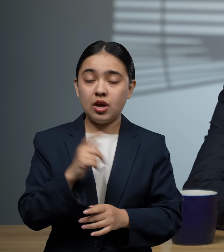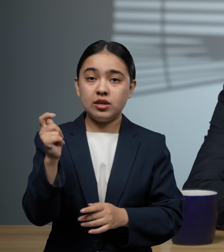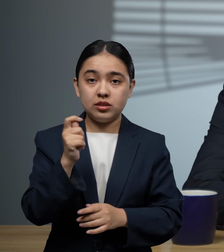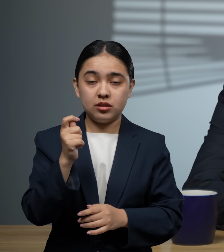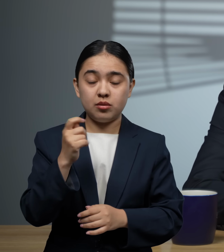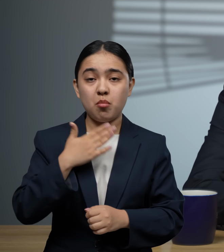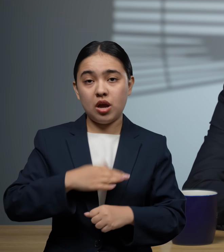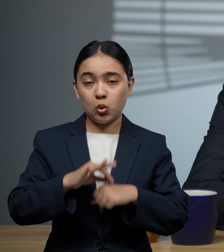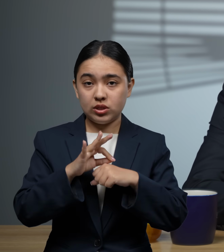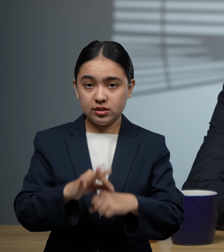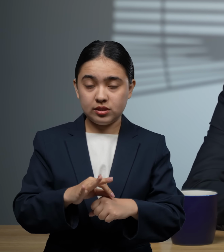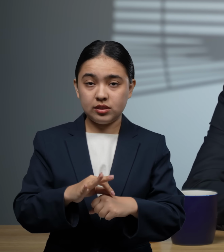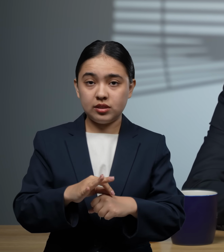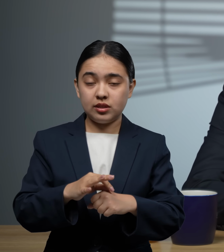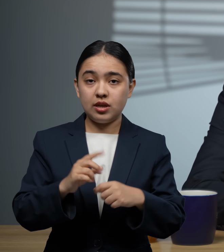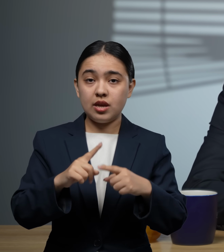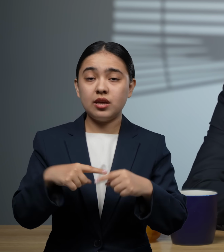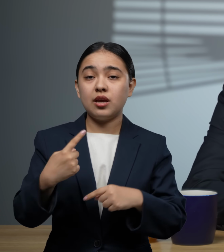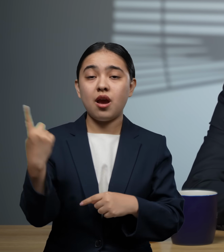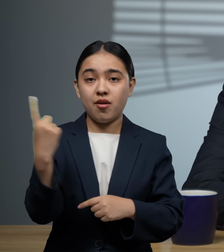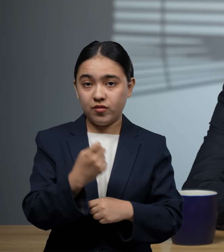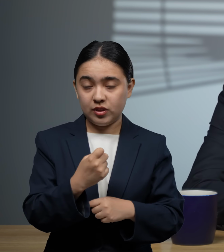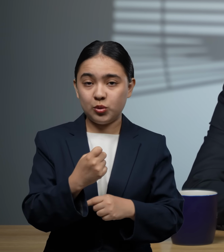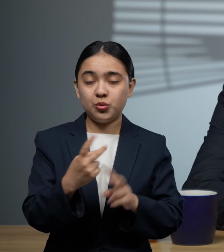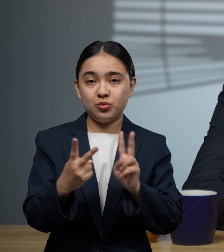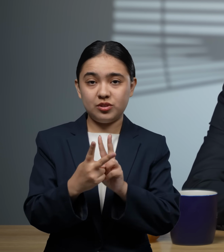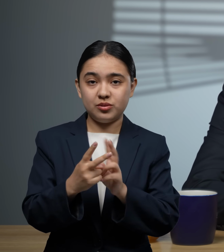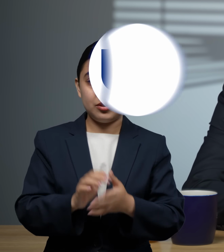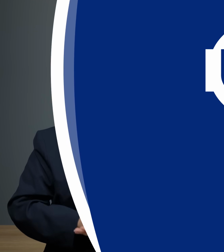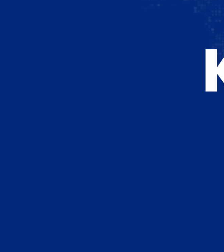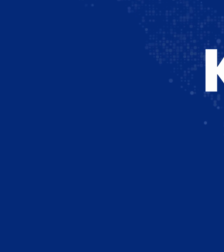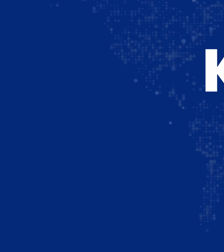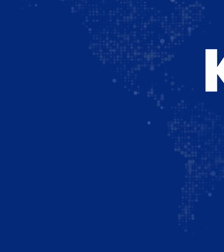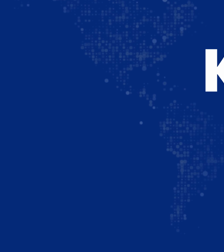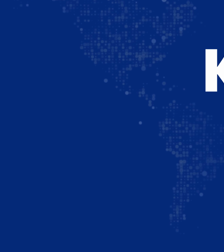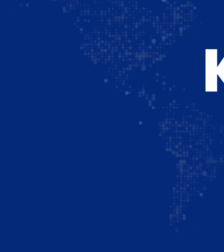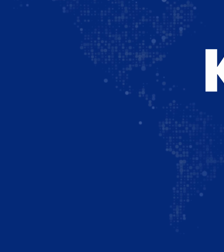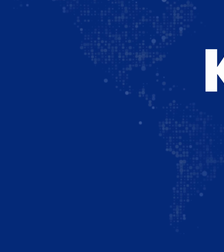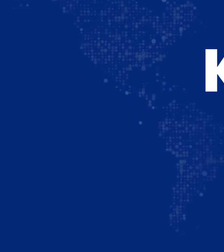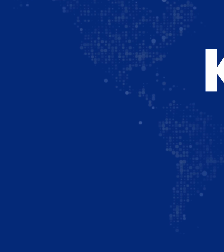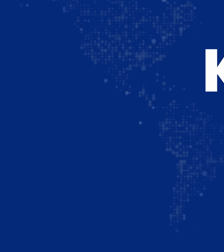Yakshanbangiz maroqli o'tsin. Keyingi haftada uchrashguncha.